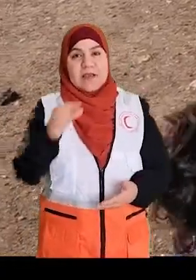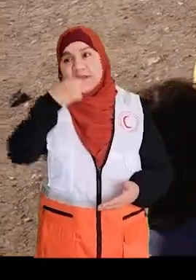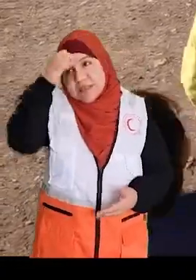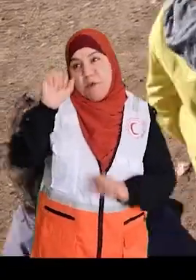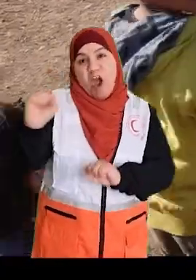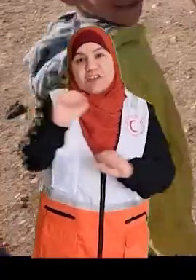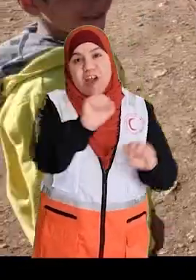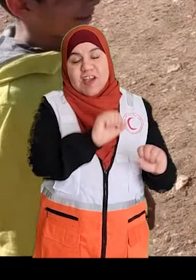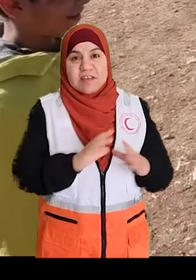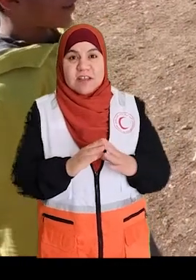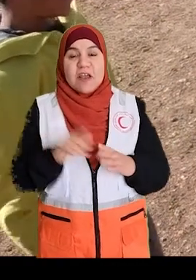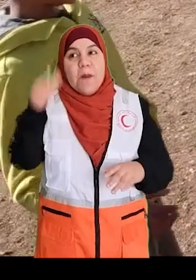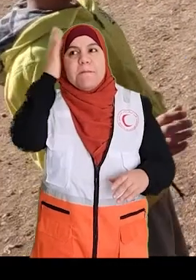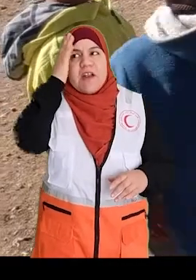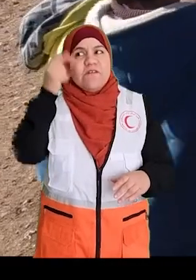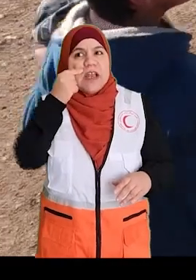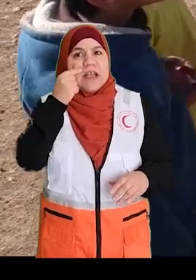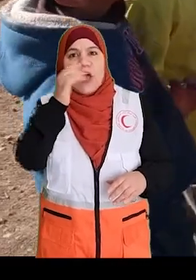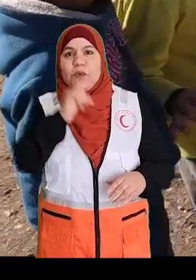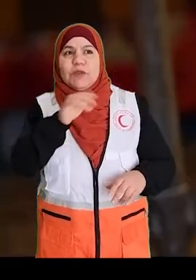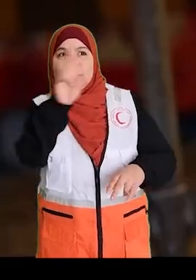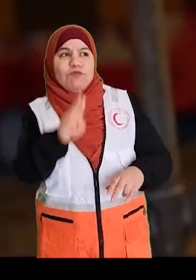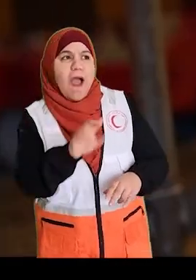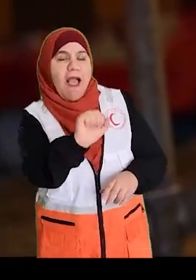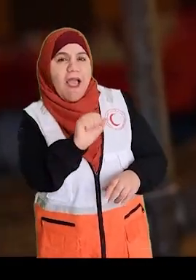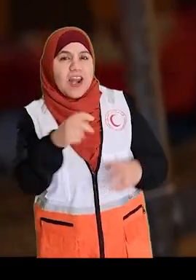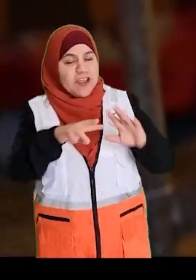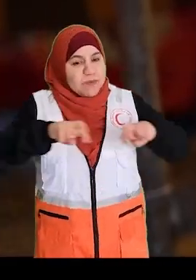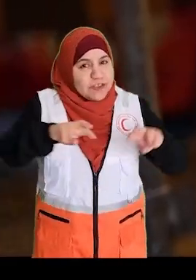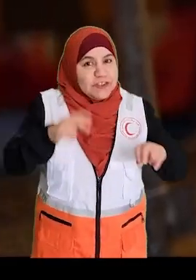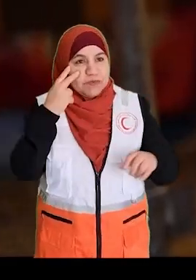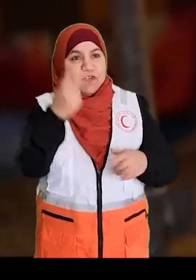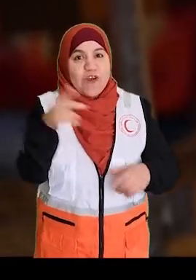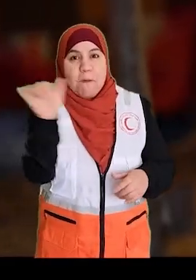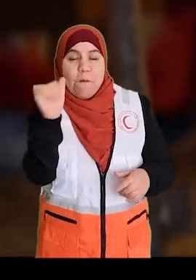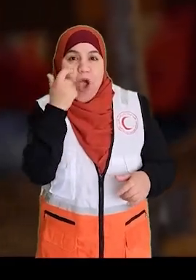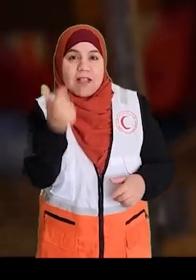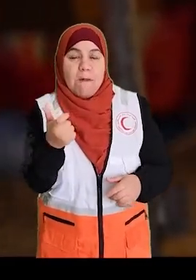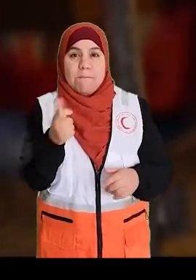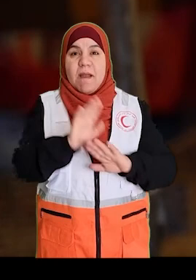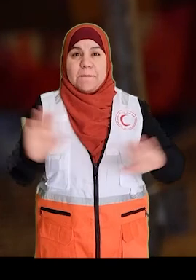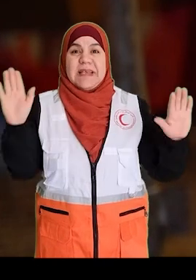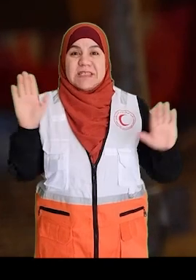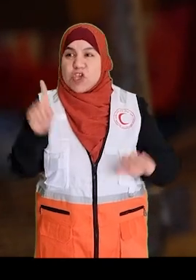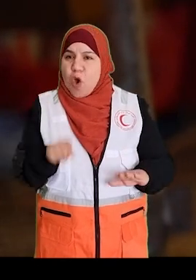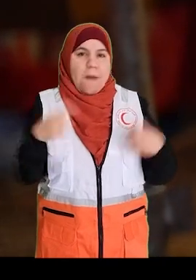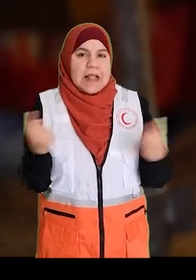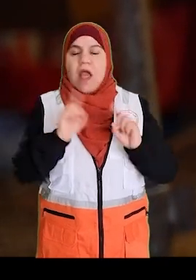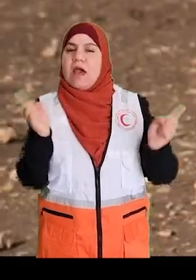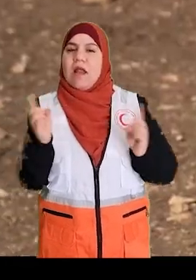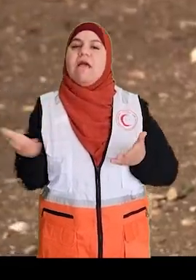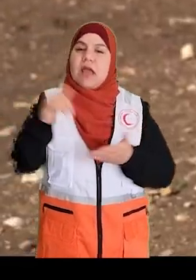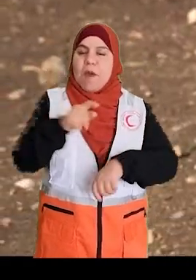الأسامي، وبننبسط يعني بنعرف إنه في حدا سائل عنا، بيسألوا عنا يعني إنهم بيجوا مهتمين فينا، مش وقت يعني بس في الأيام